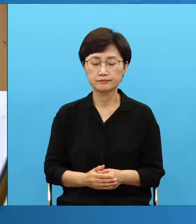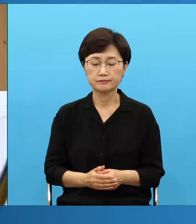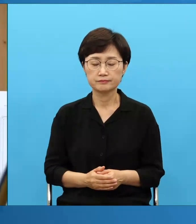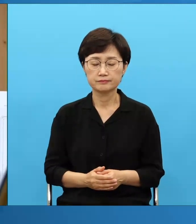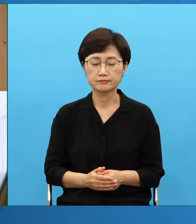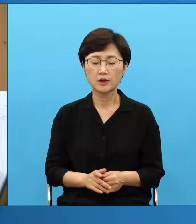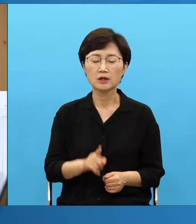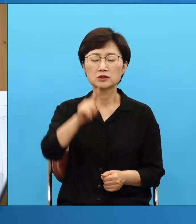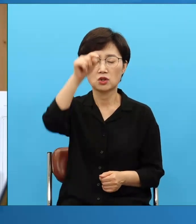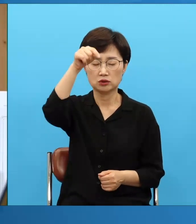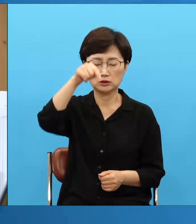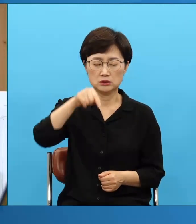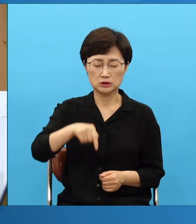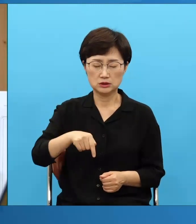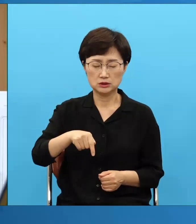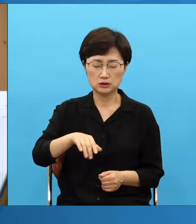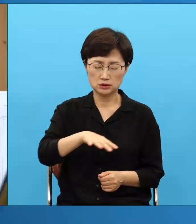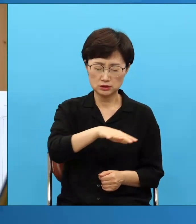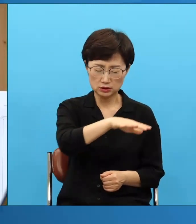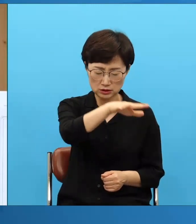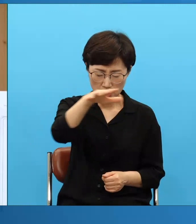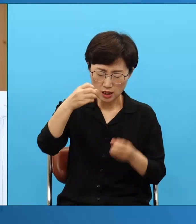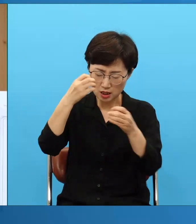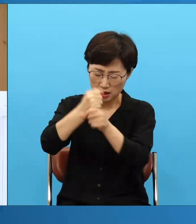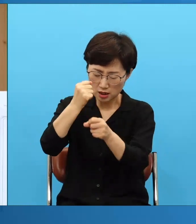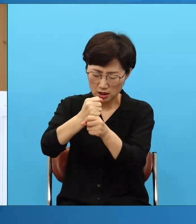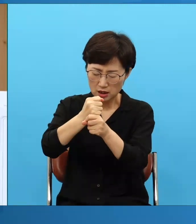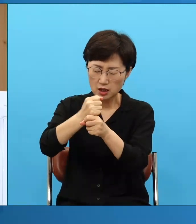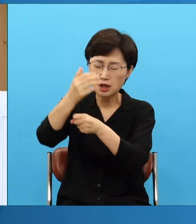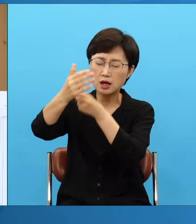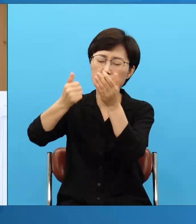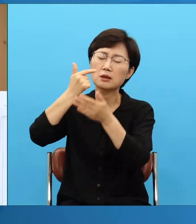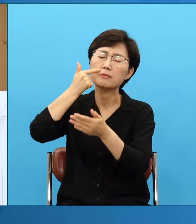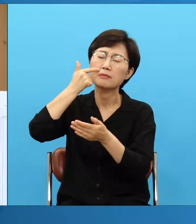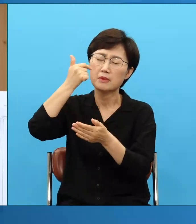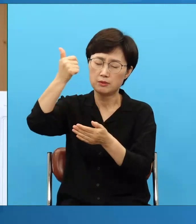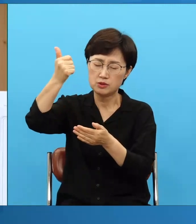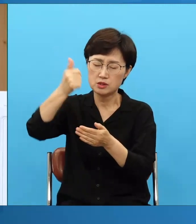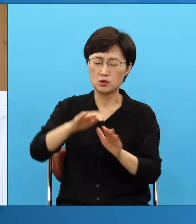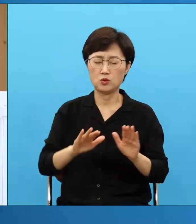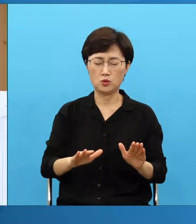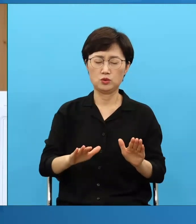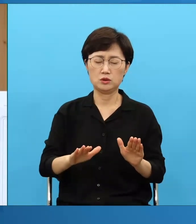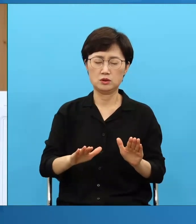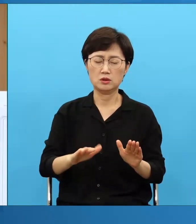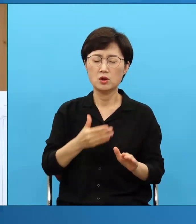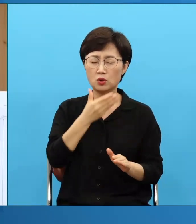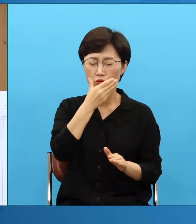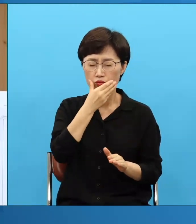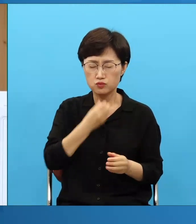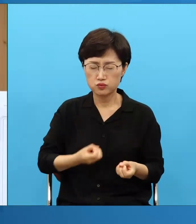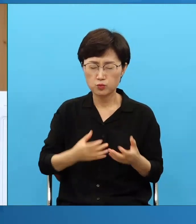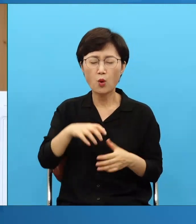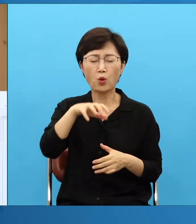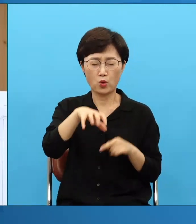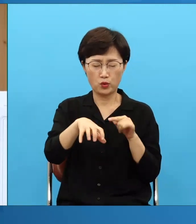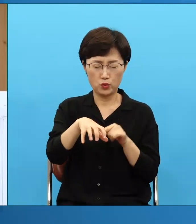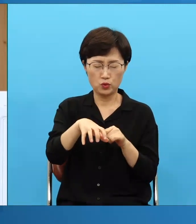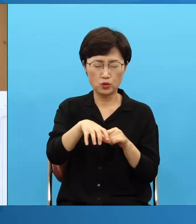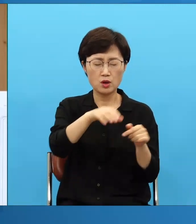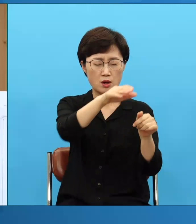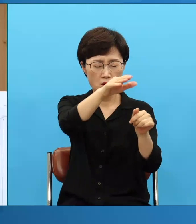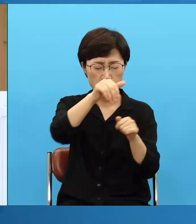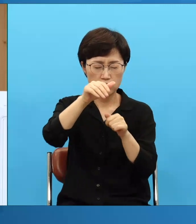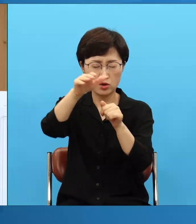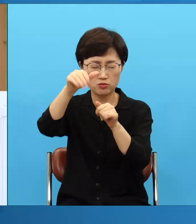천지 우주 만물을 창조하신 하나님 아버지, 오늘도 이 복된 자리에 불러주셔서 예배드리게 하심을 진심으로 감사드립니다.